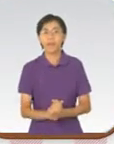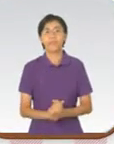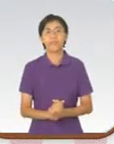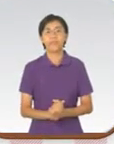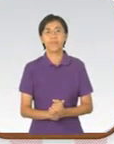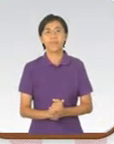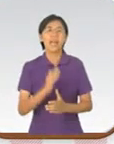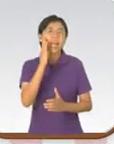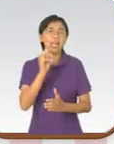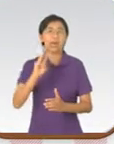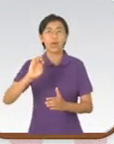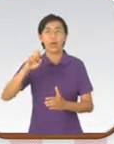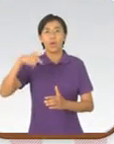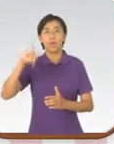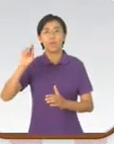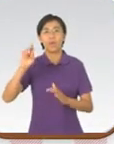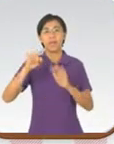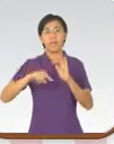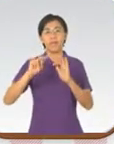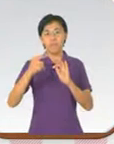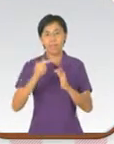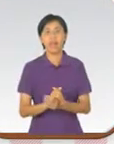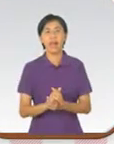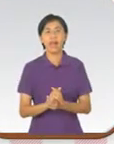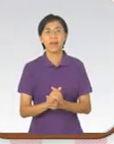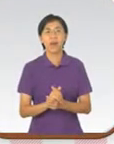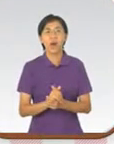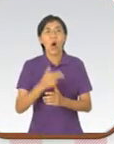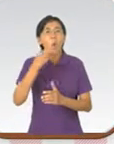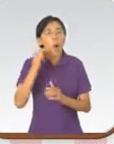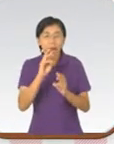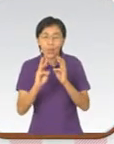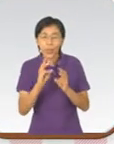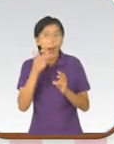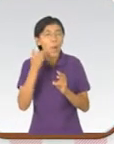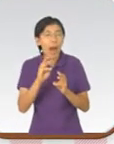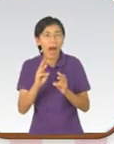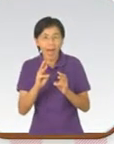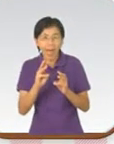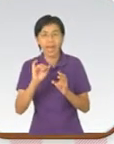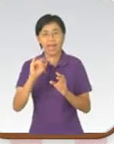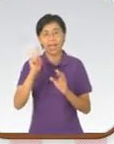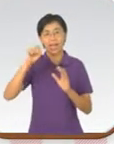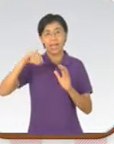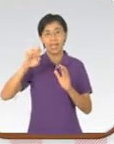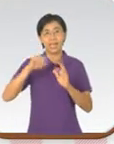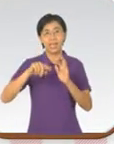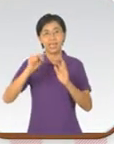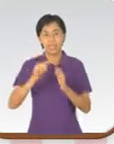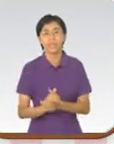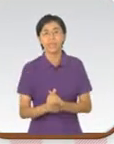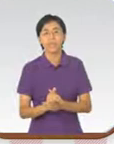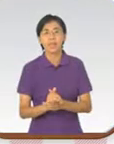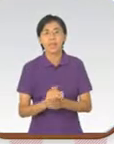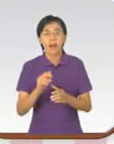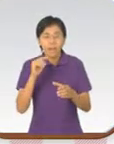มนะคะที่เป็นเหลวๆแบบนี้นะคะแล้วก็น้ำตาลไอซิ่งเล็กน้อยนะคะกลิ่นวานิลาค่ะ ครับ นะคะในส่วนวิป